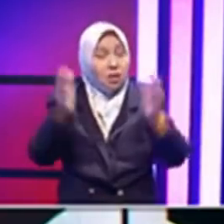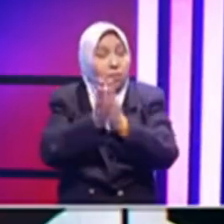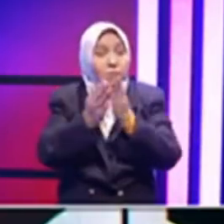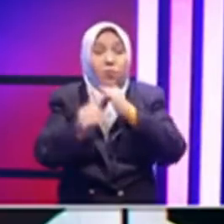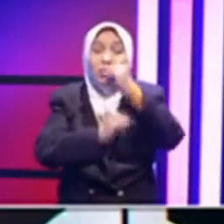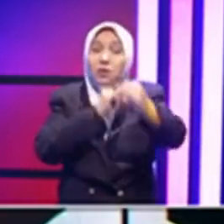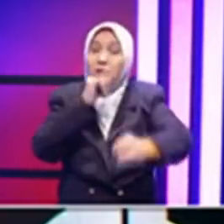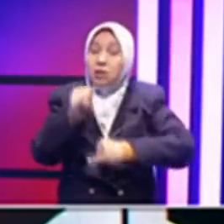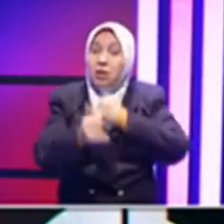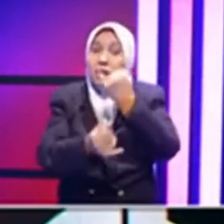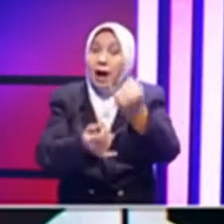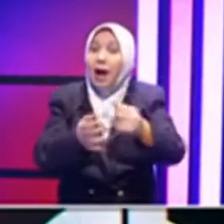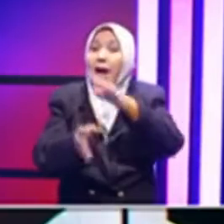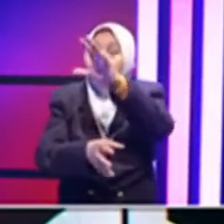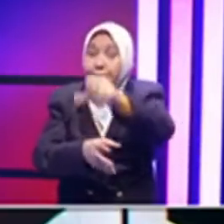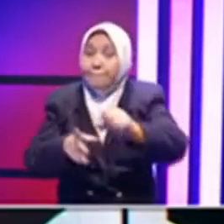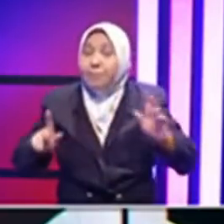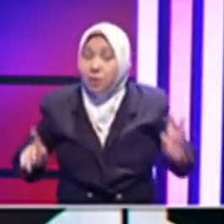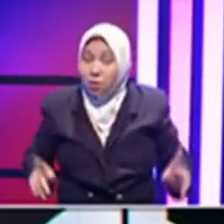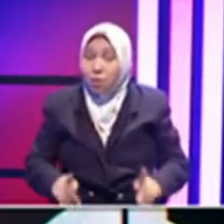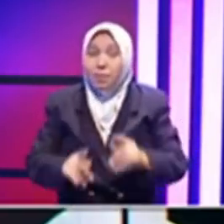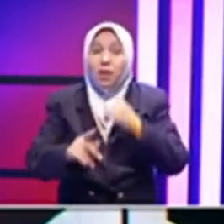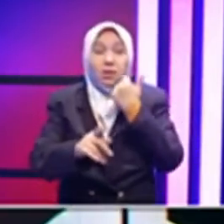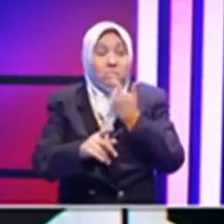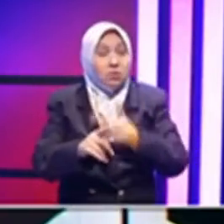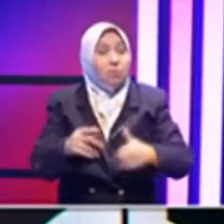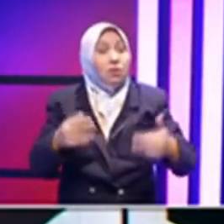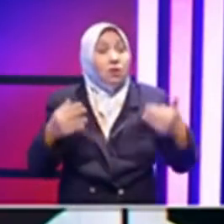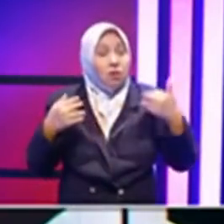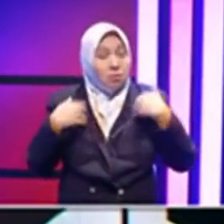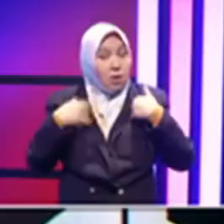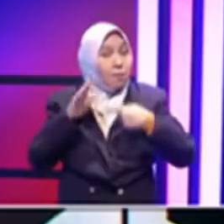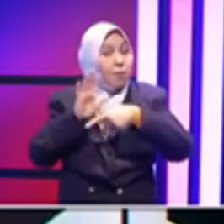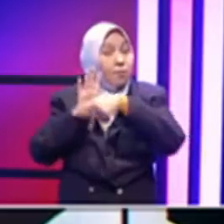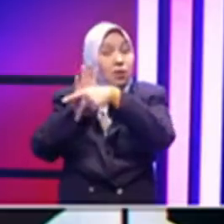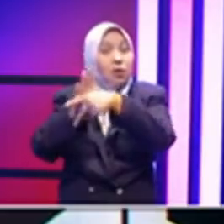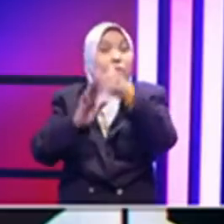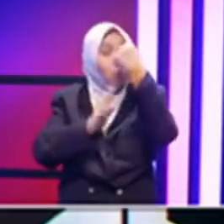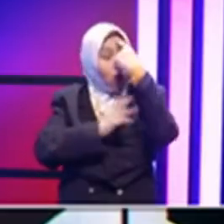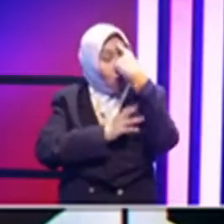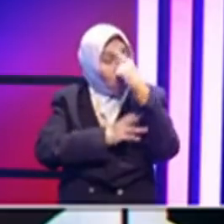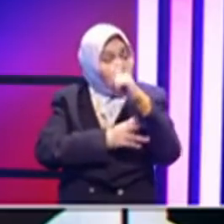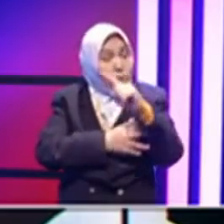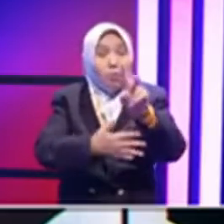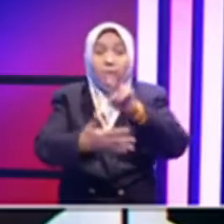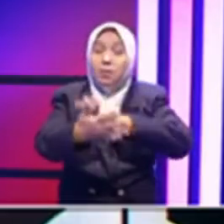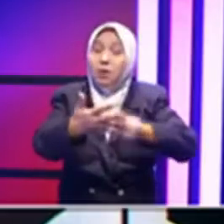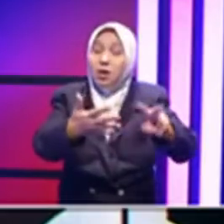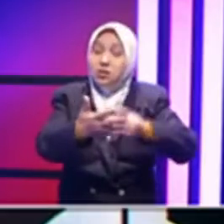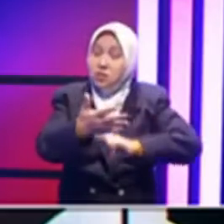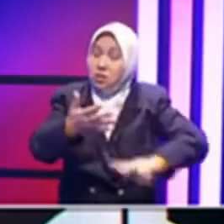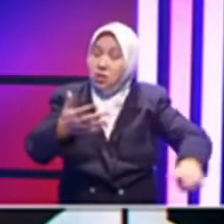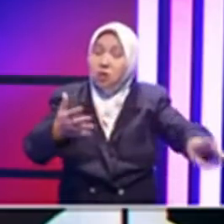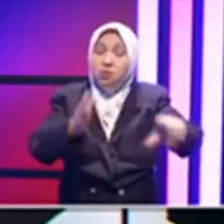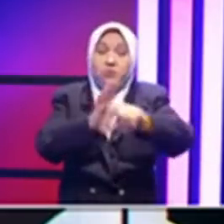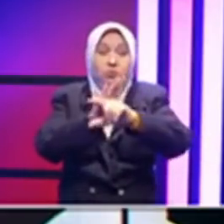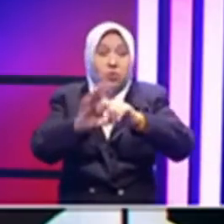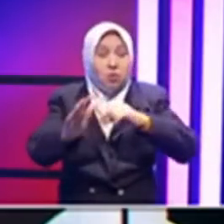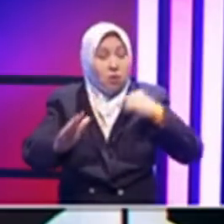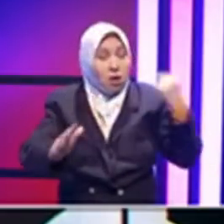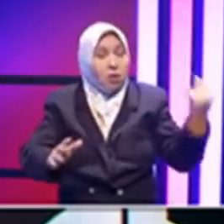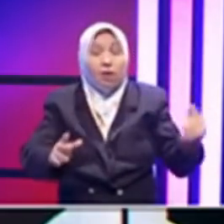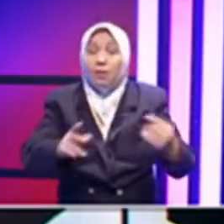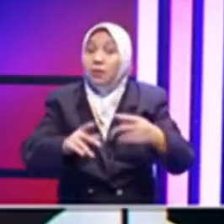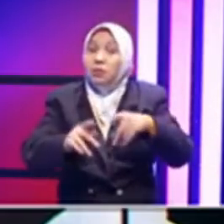boleh ambil peluang siapa-siapa reruai ataupun pempamer untuk membacakan surah ini ya, kalau di pentas besar